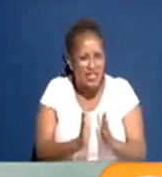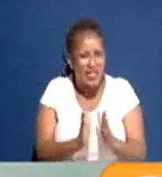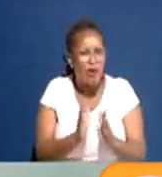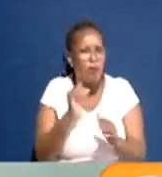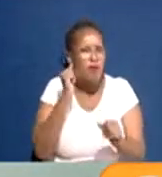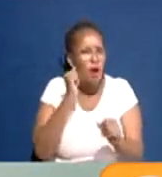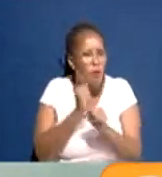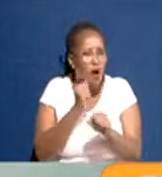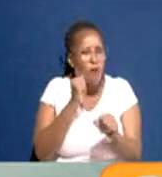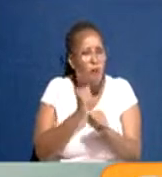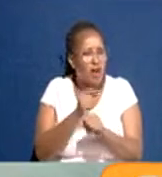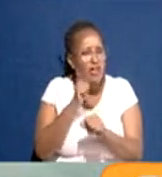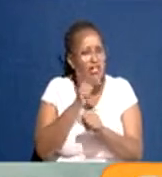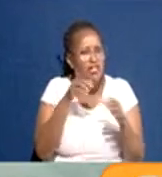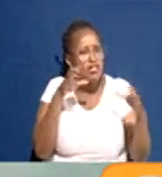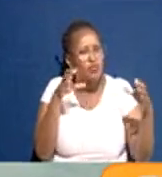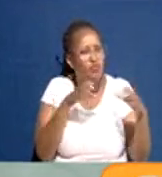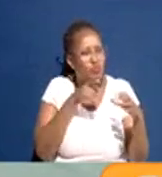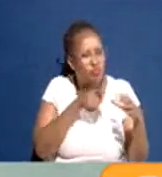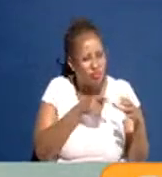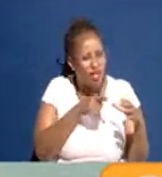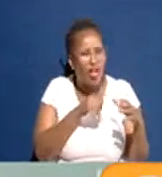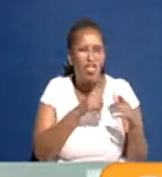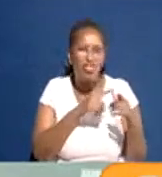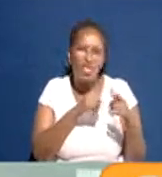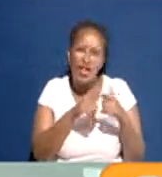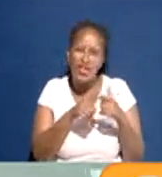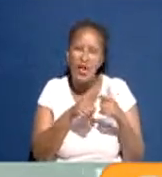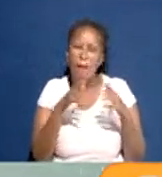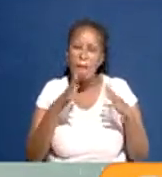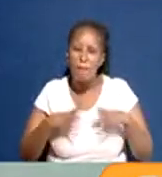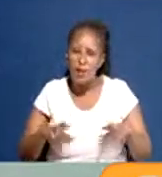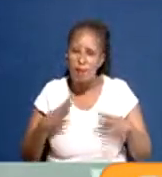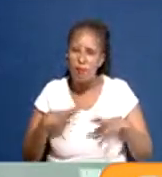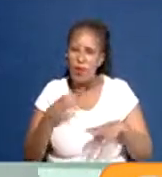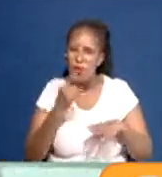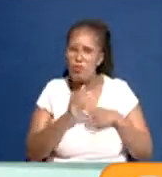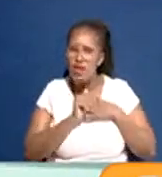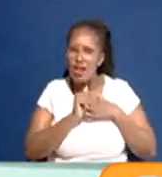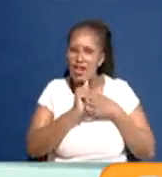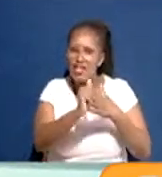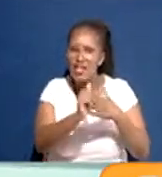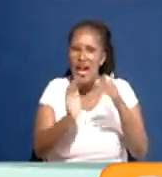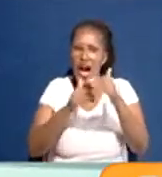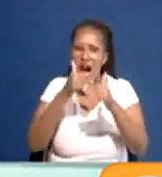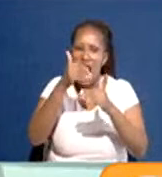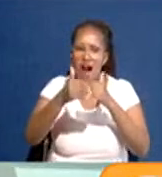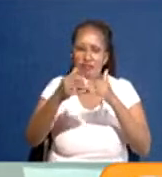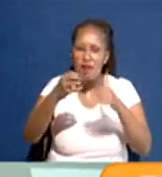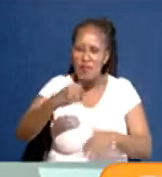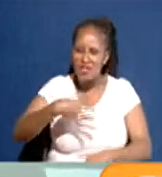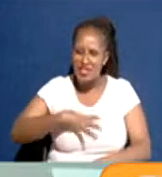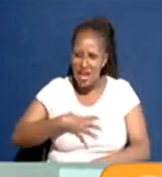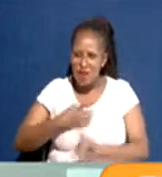in the labor movement when the people you lead end up in